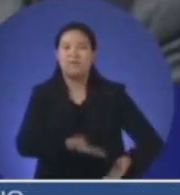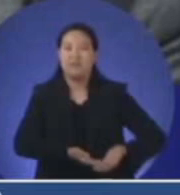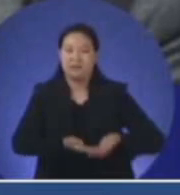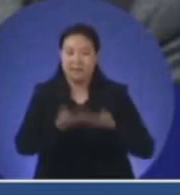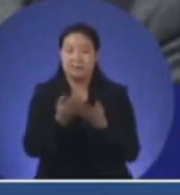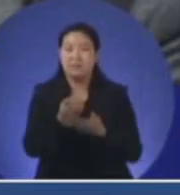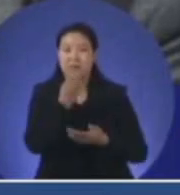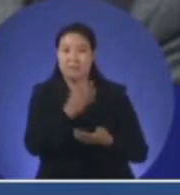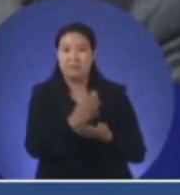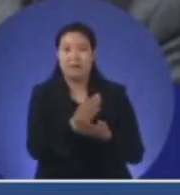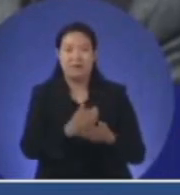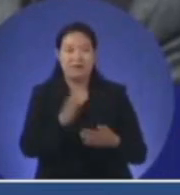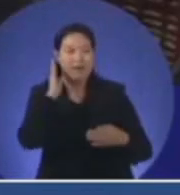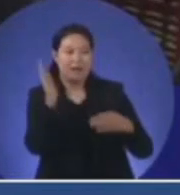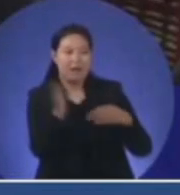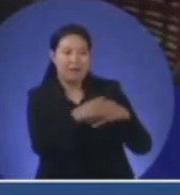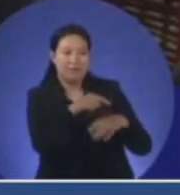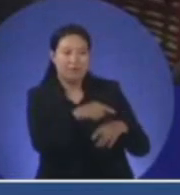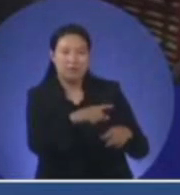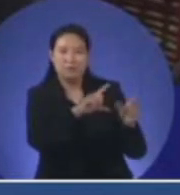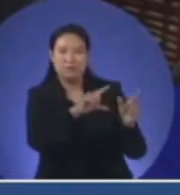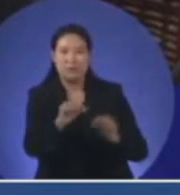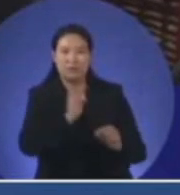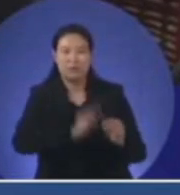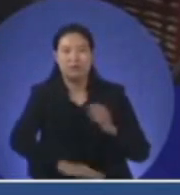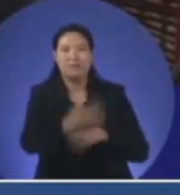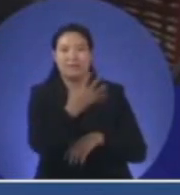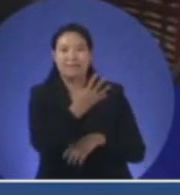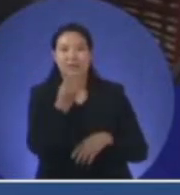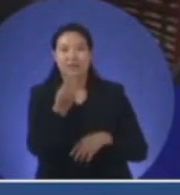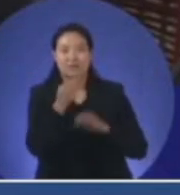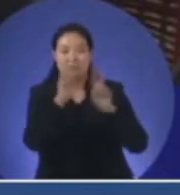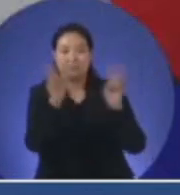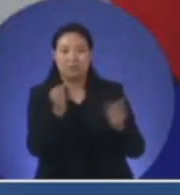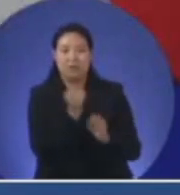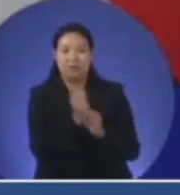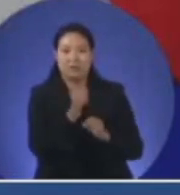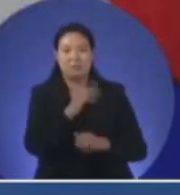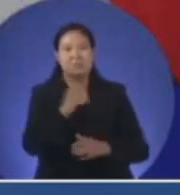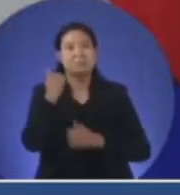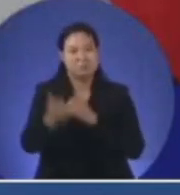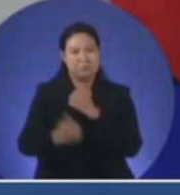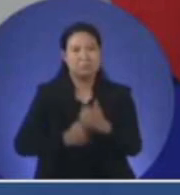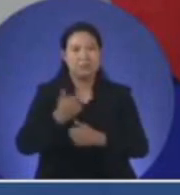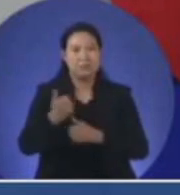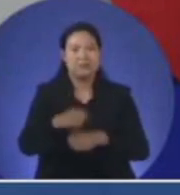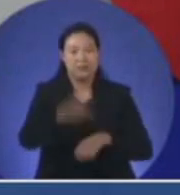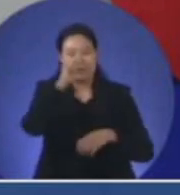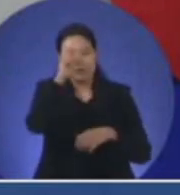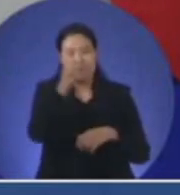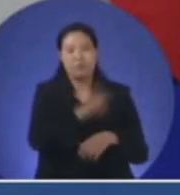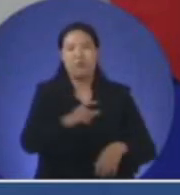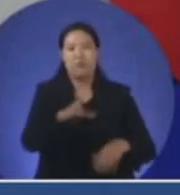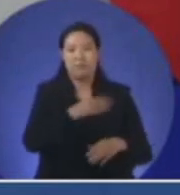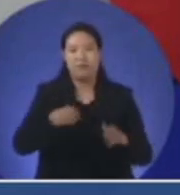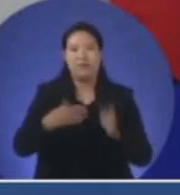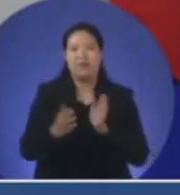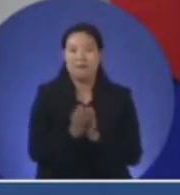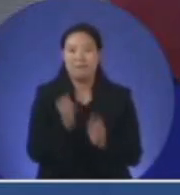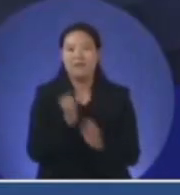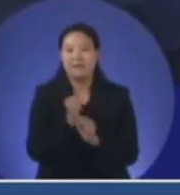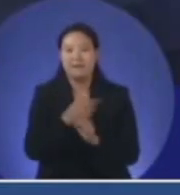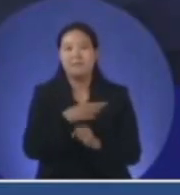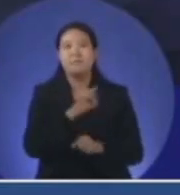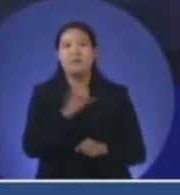юм. Мөн авилгын эсрэг авч хэрэгжүүлж байгаа 5 иш ажиллагааг цаашааж үр дүнтэй хэрэгжүүлэхэд Эрдэмтэн багш нар хамтран ажиллахад бэлэн